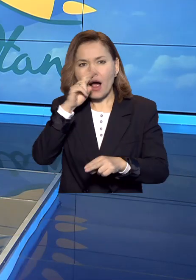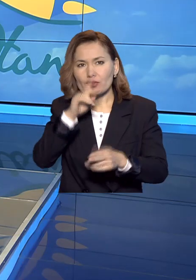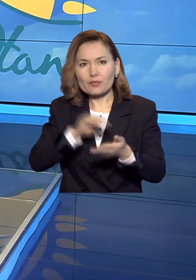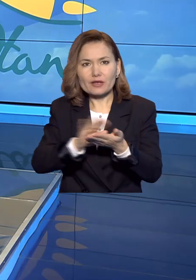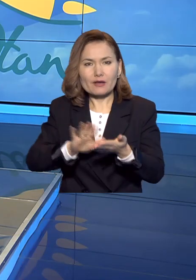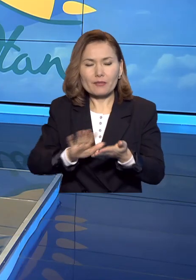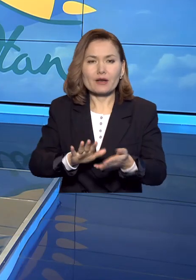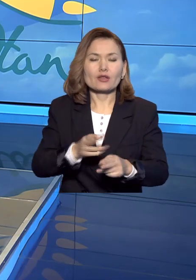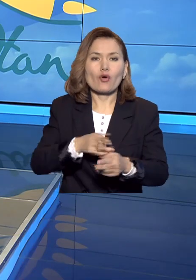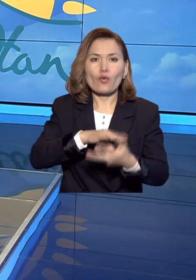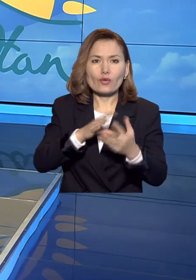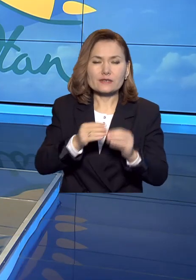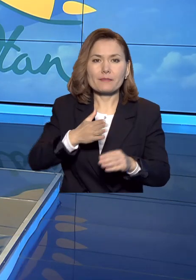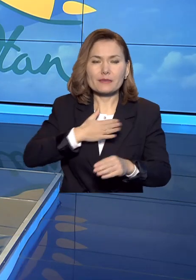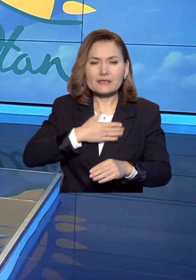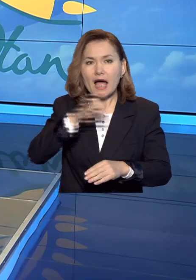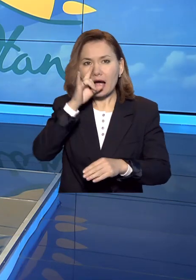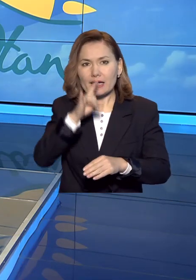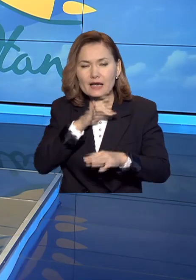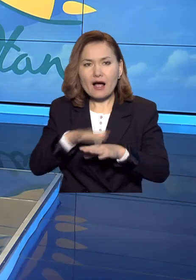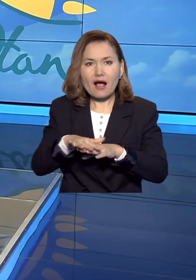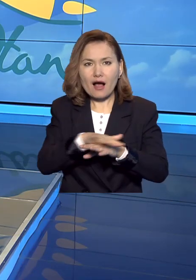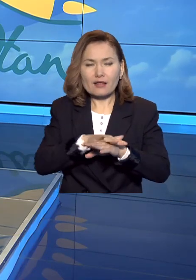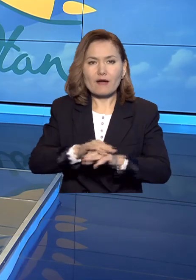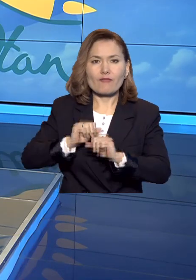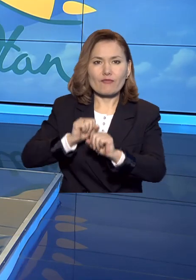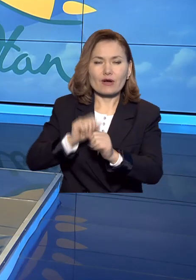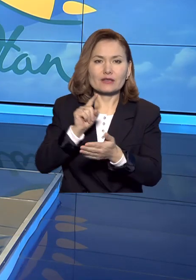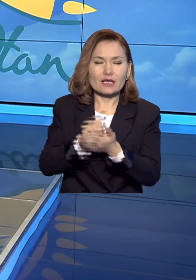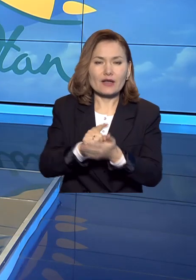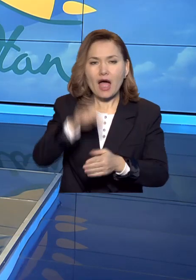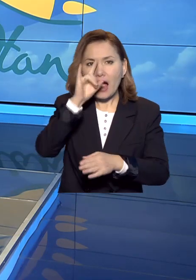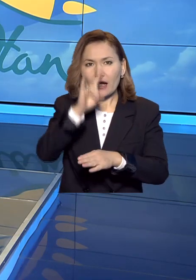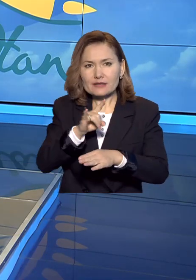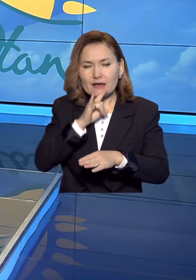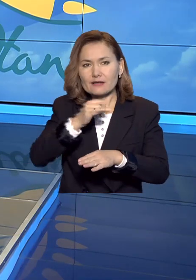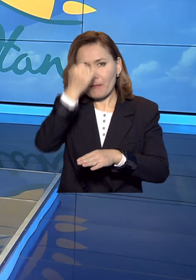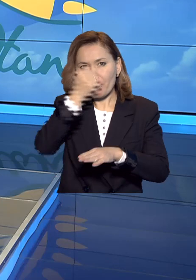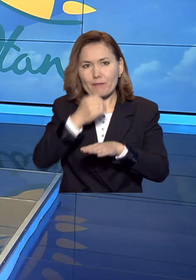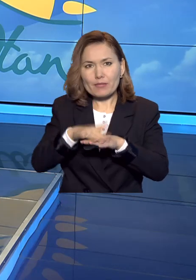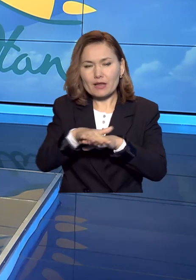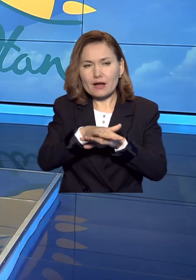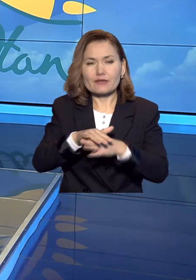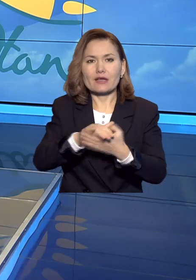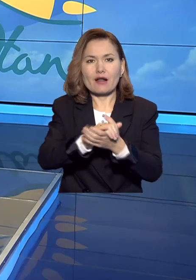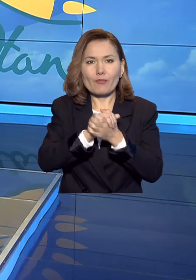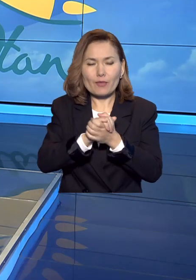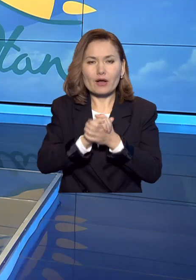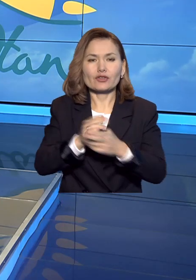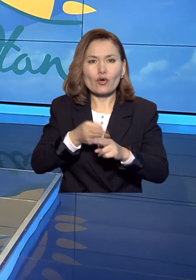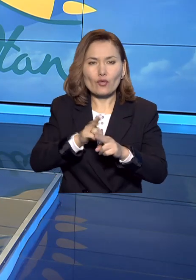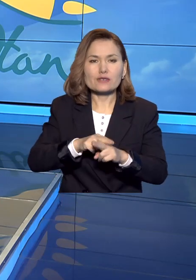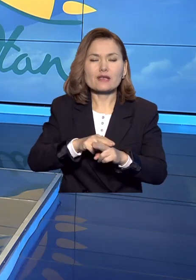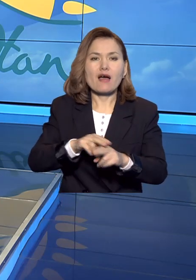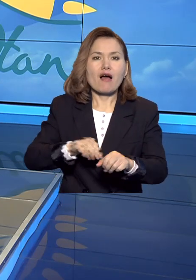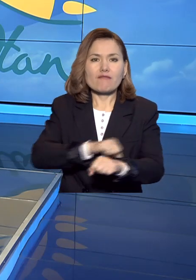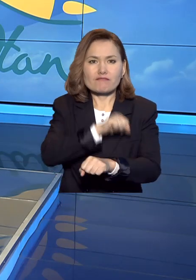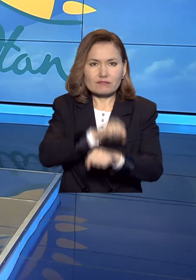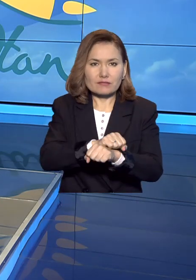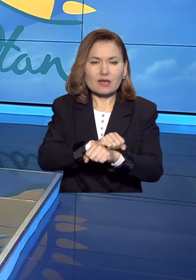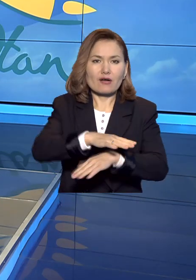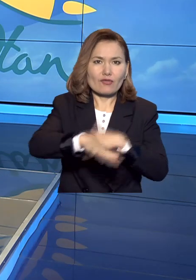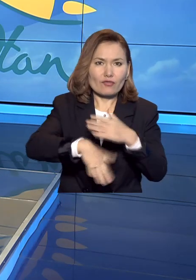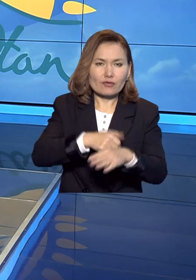мұндай қасіретке жол бермейміз. Халқымыз бірлігінің арқасында осы сын қатерге төтеп берді. Қазір алдымызда барлық саланы қайта жаңғырту міндеті тұр